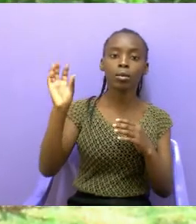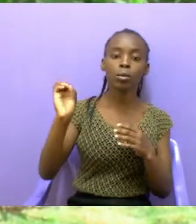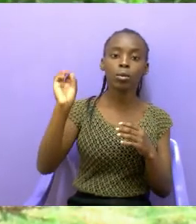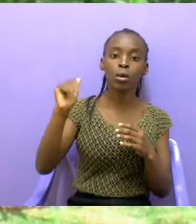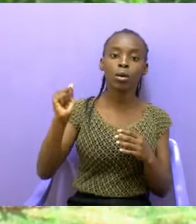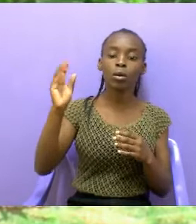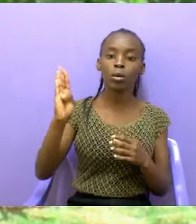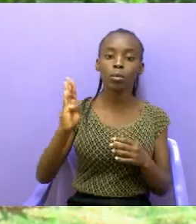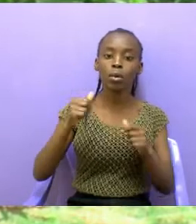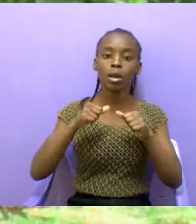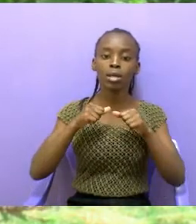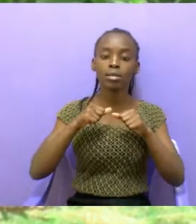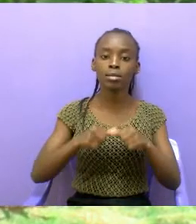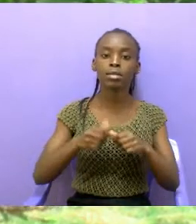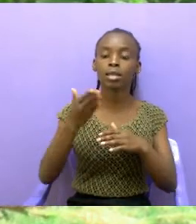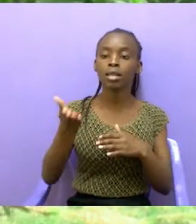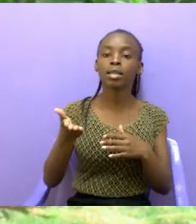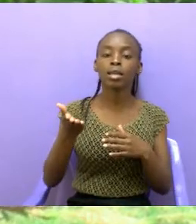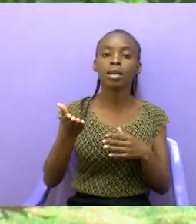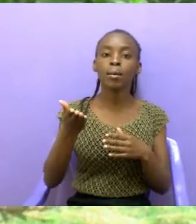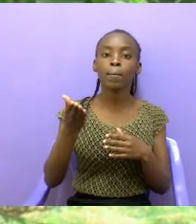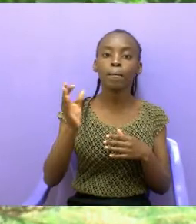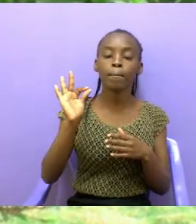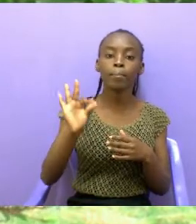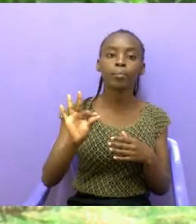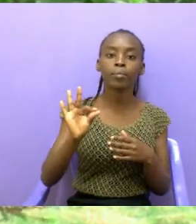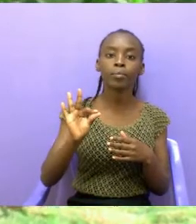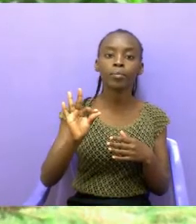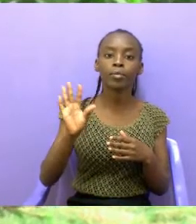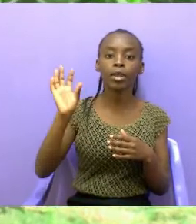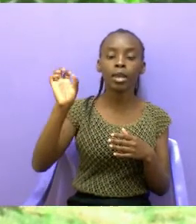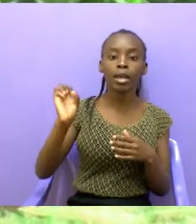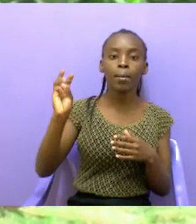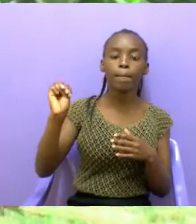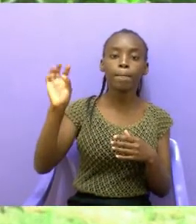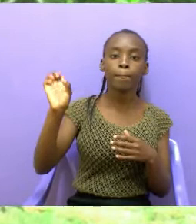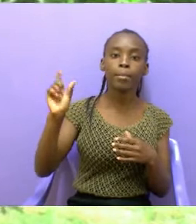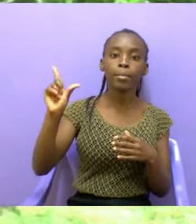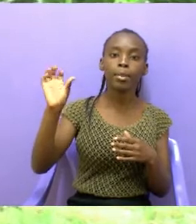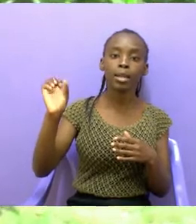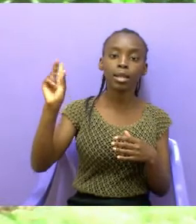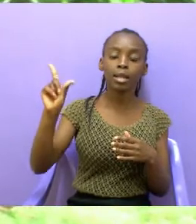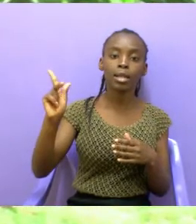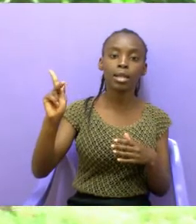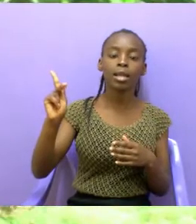huko. Verse 3: akafa Elimeleki mumewe Naomi, na yule